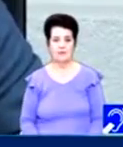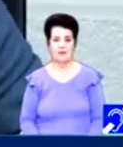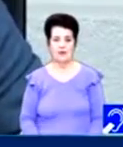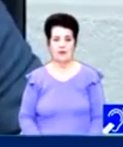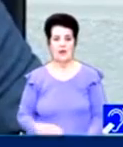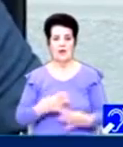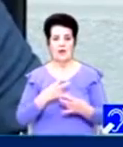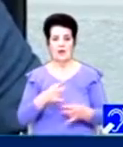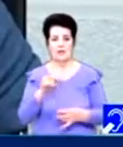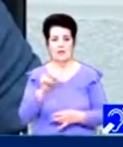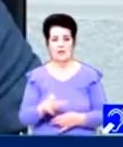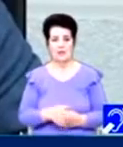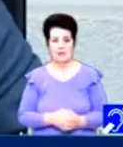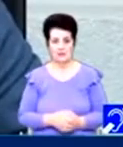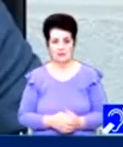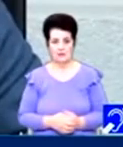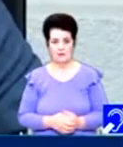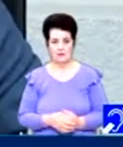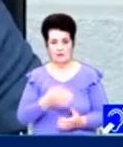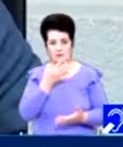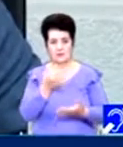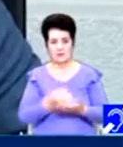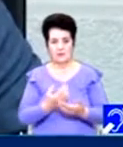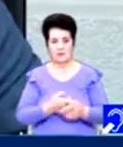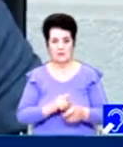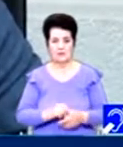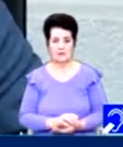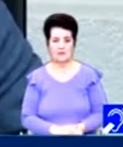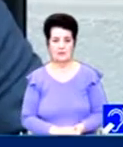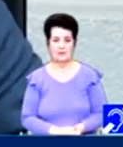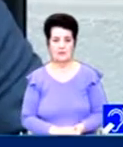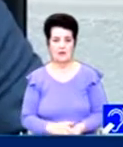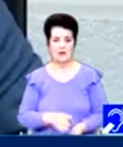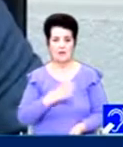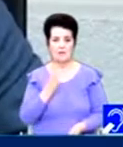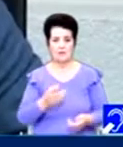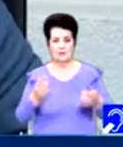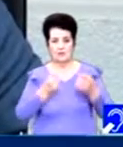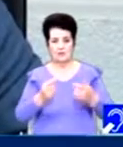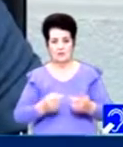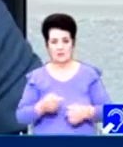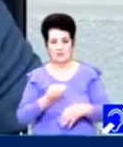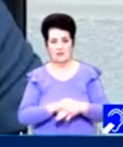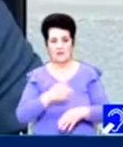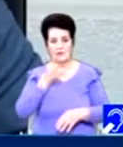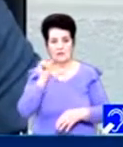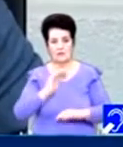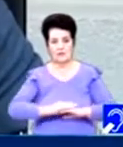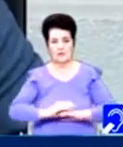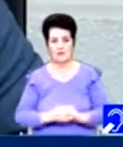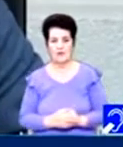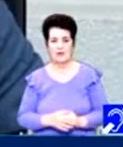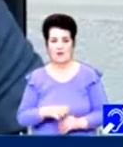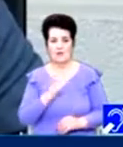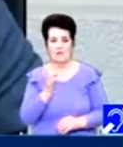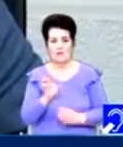Criminalul, și îmi asum această afirmație, a fost identificat încă de aseară și a